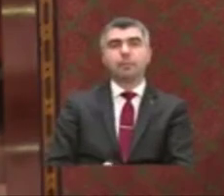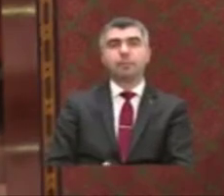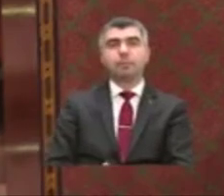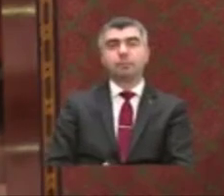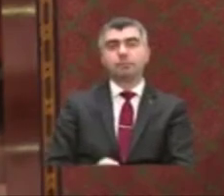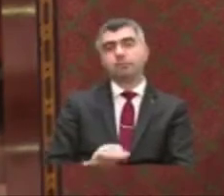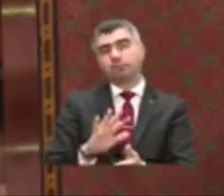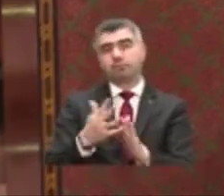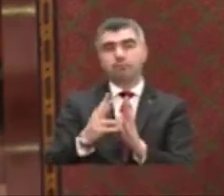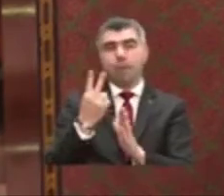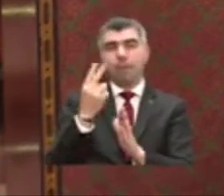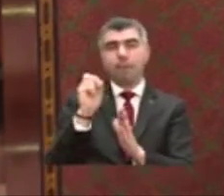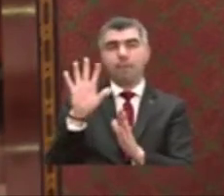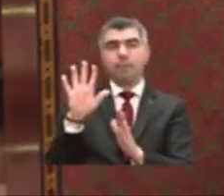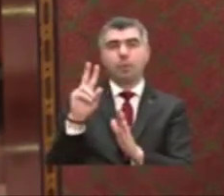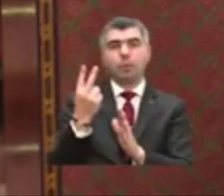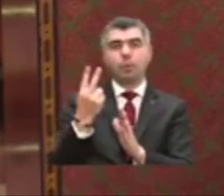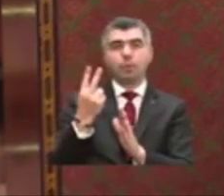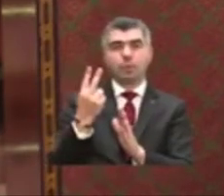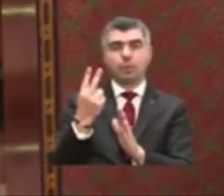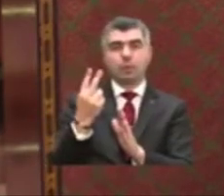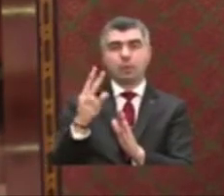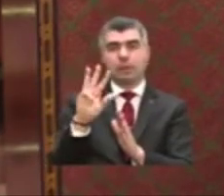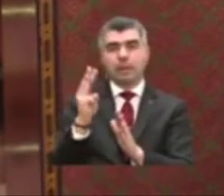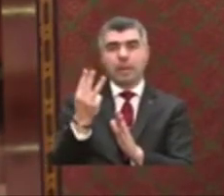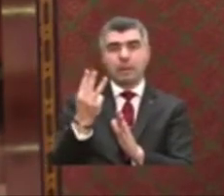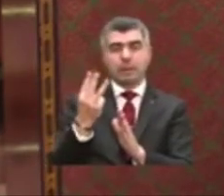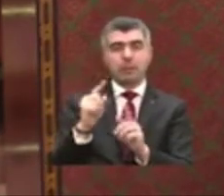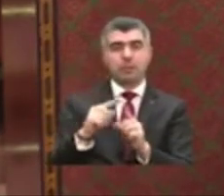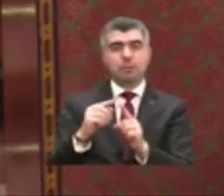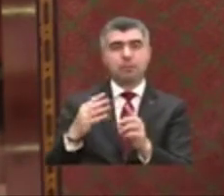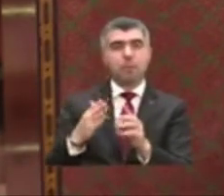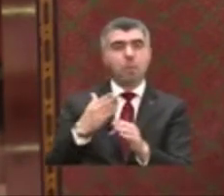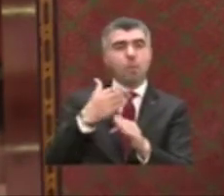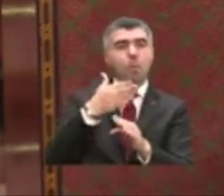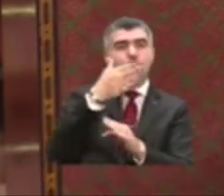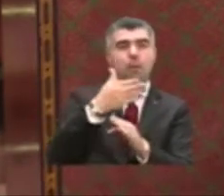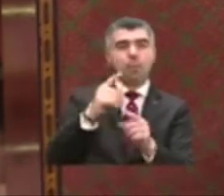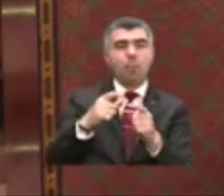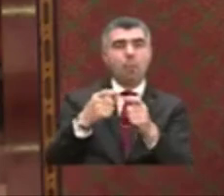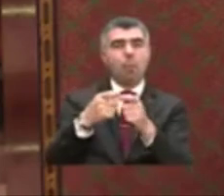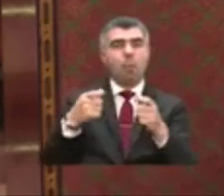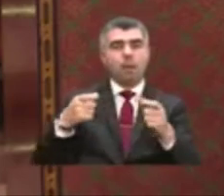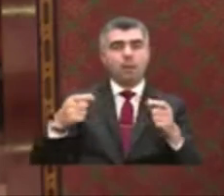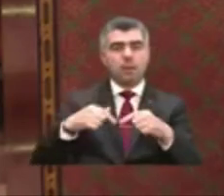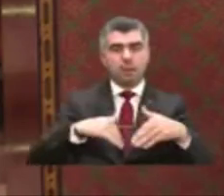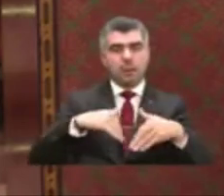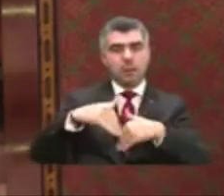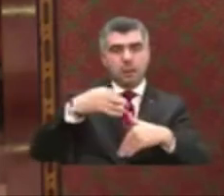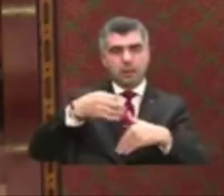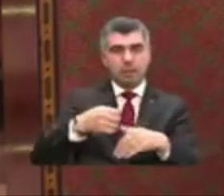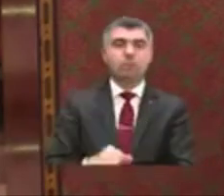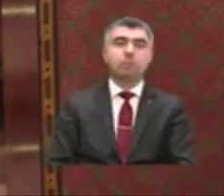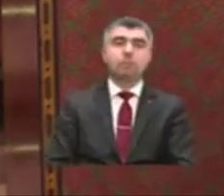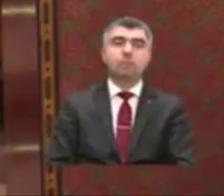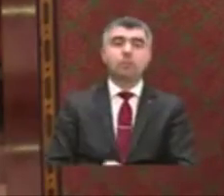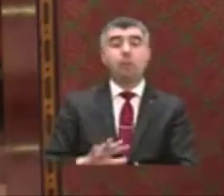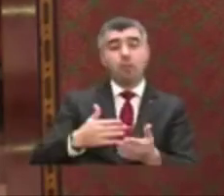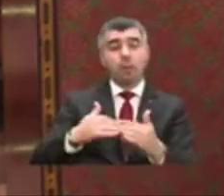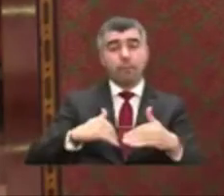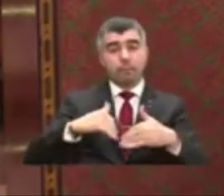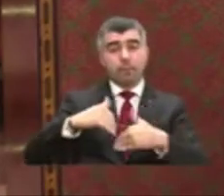أفق 2035 باش يتم كذلك توسيعي وتطوير هذه الشبكة. هذه الشبكة فيها